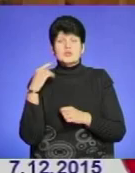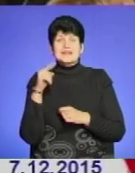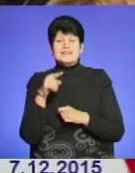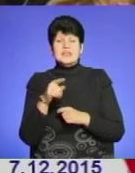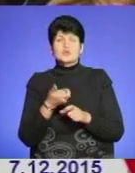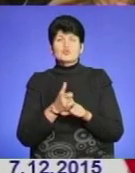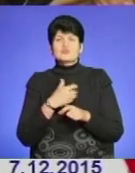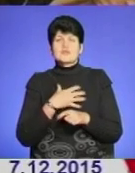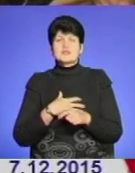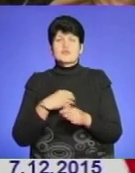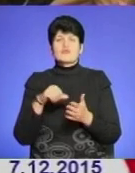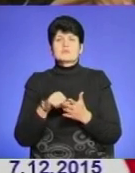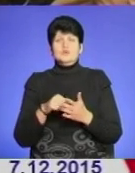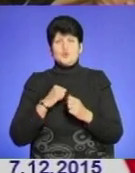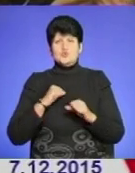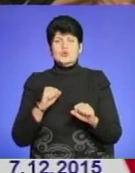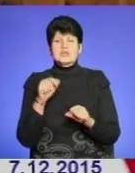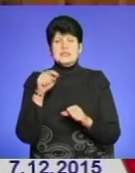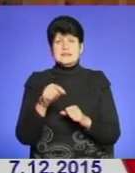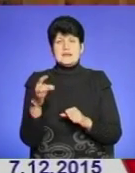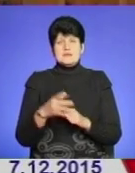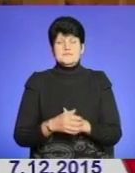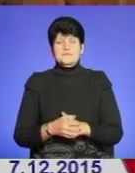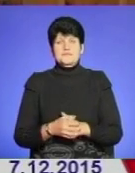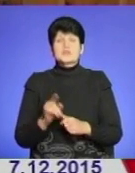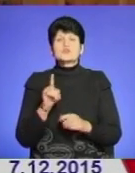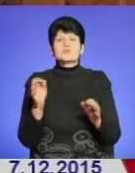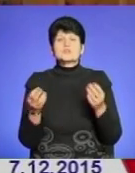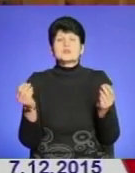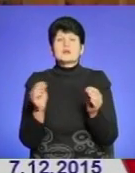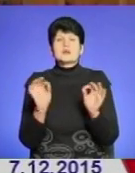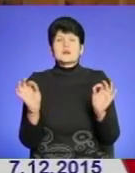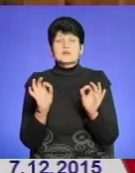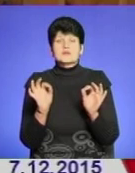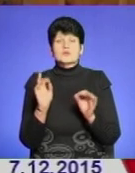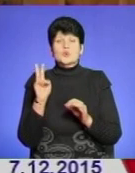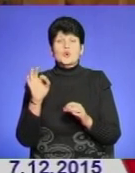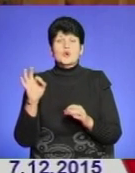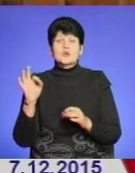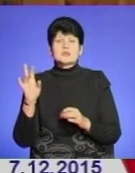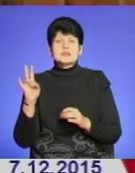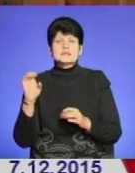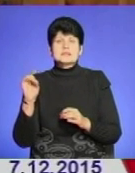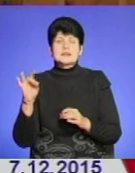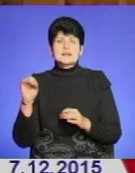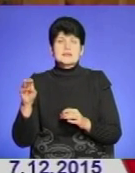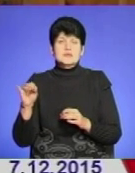дуже важливо виступити достойно і цього разу. А що зіграєш сьогодні? Концертіно Ортмана і